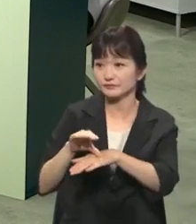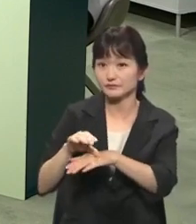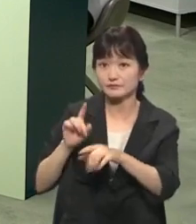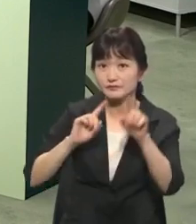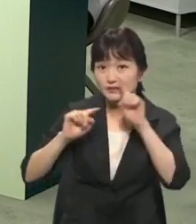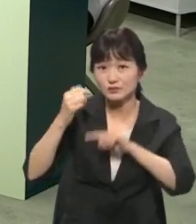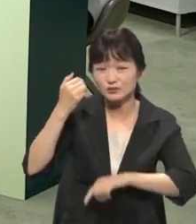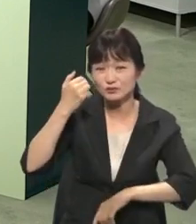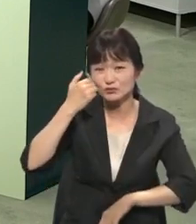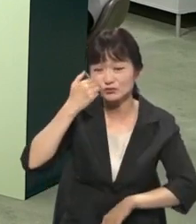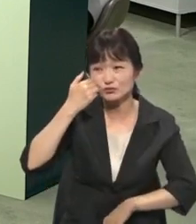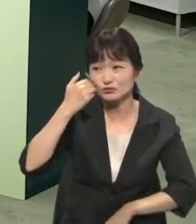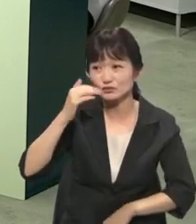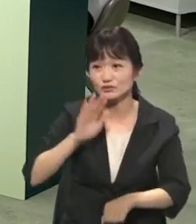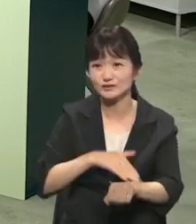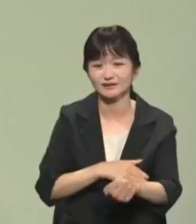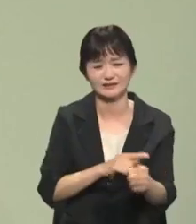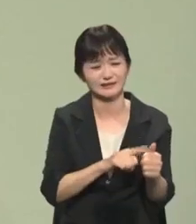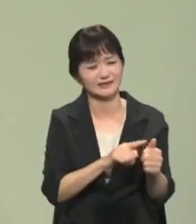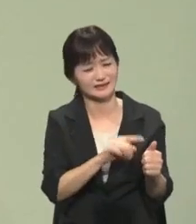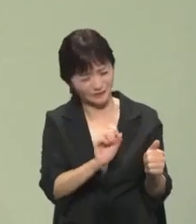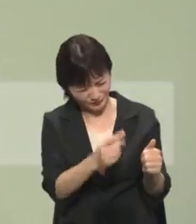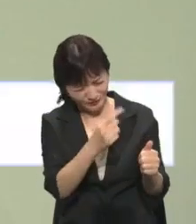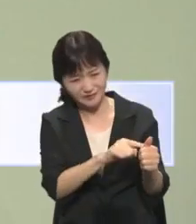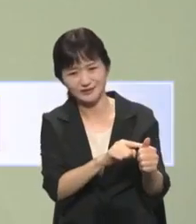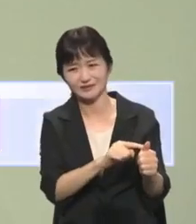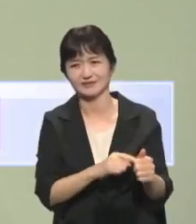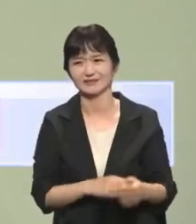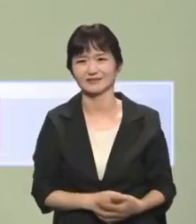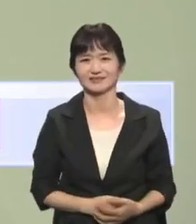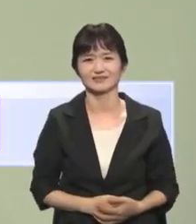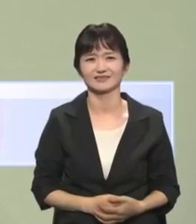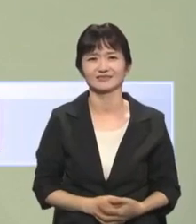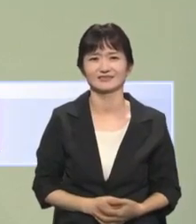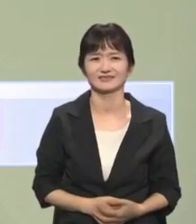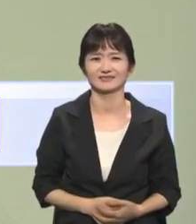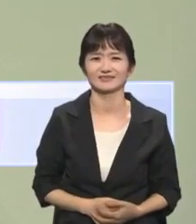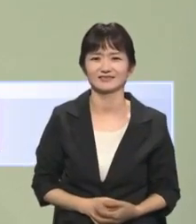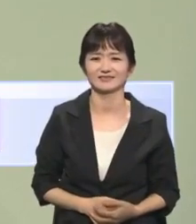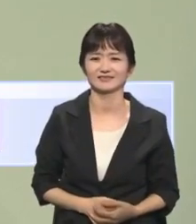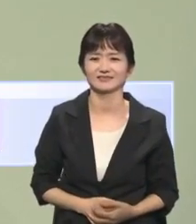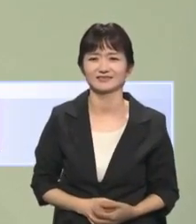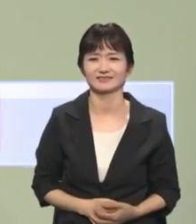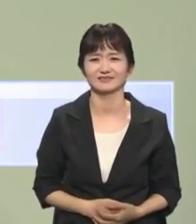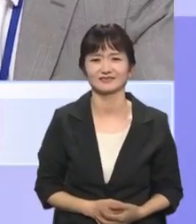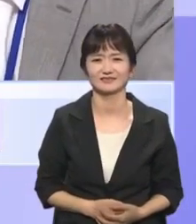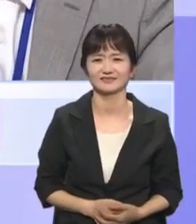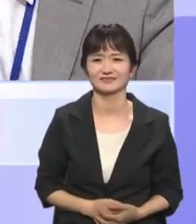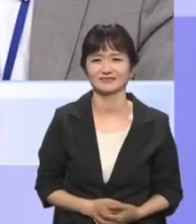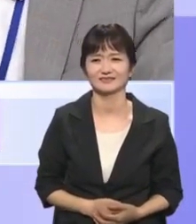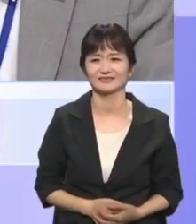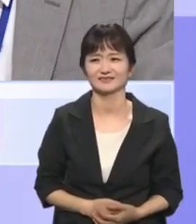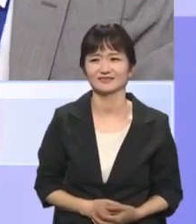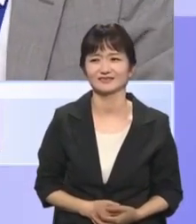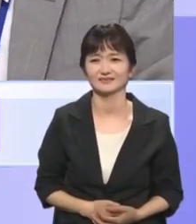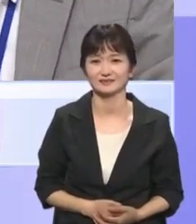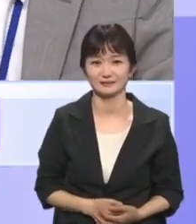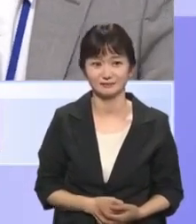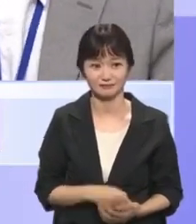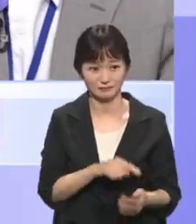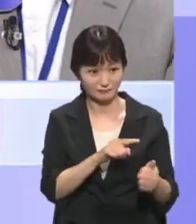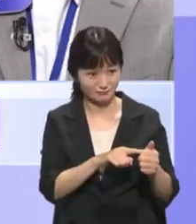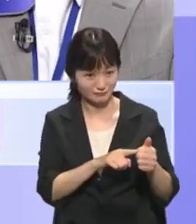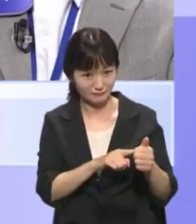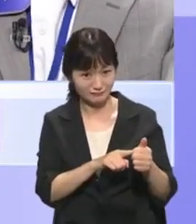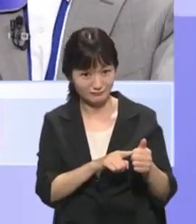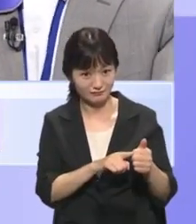잘못이에요? 지 잘못이지 누구 잘못입니까? 그렇죠. 자초위난이라고 합니다. 아. 법률 용어로는. 네. 저러다가 다치면 보험금